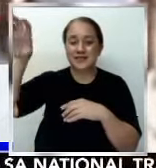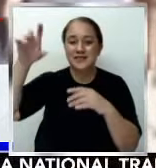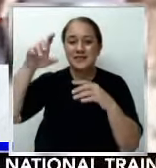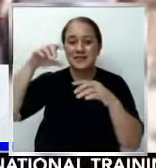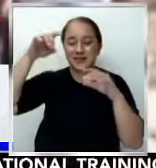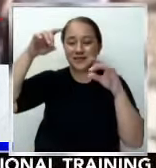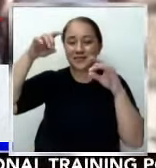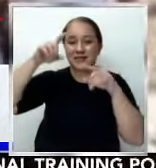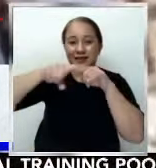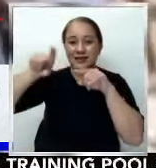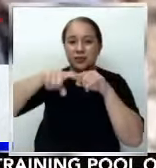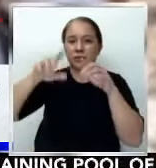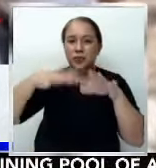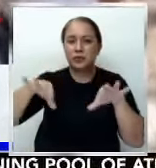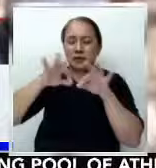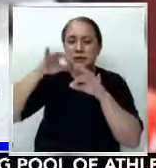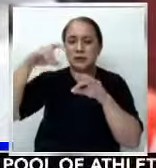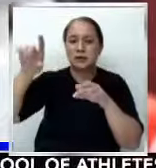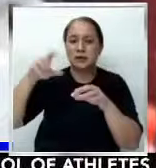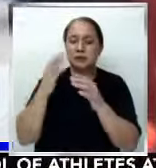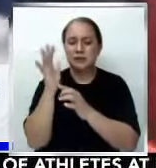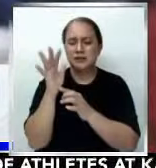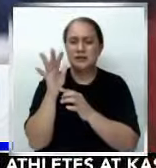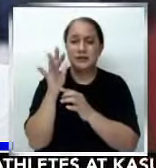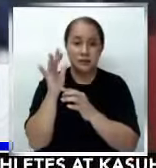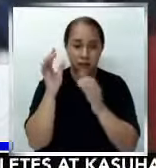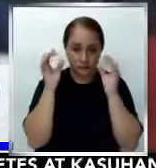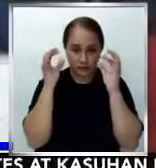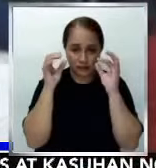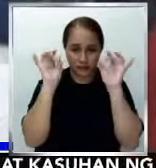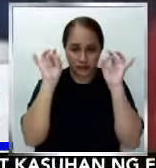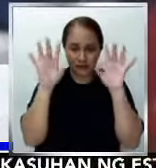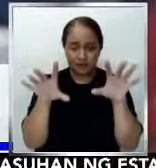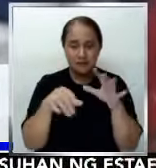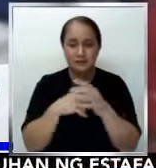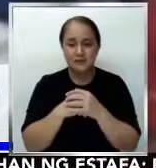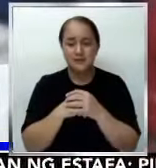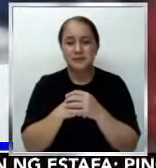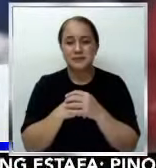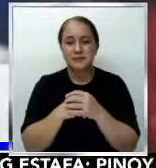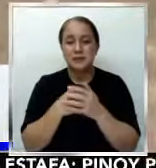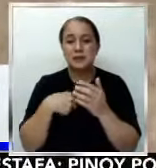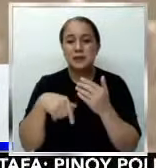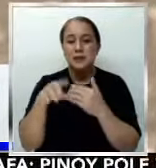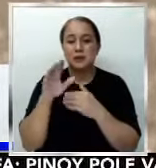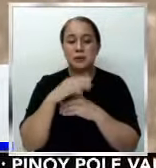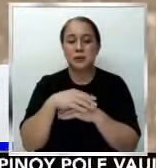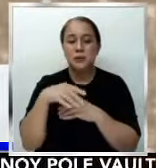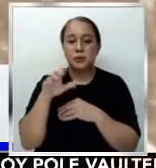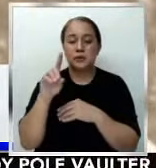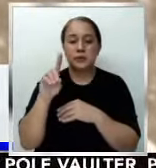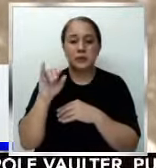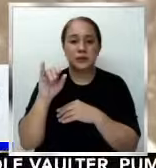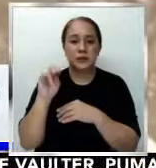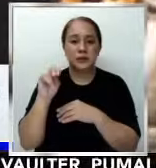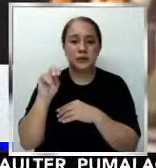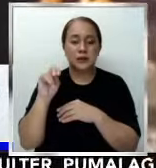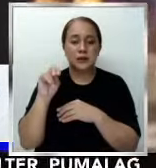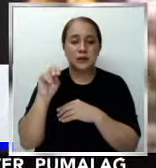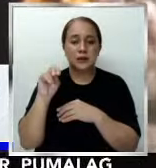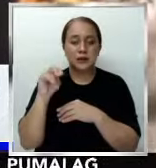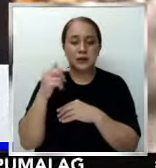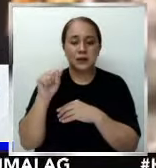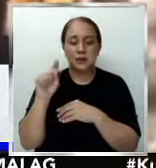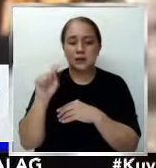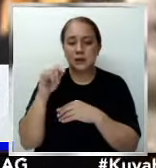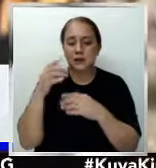kaysa kandila kay delikado man ang kandila. Si Mark Quizon, nauuwi pa ng Dinagat Islands, namili na ng solar powered lights